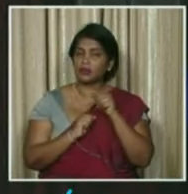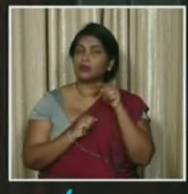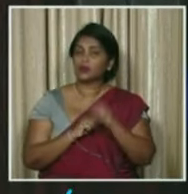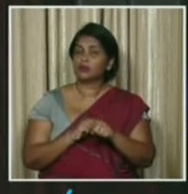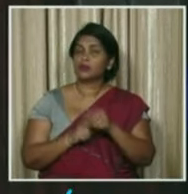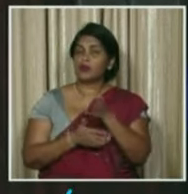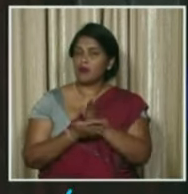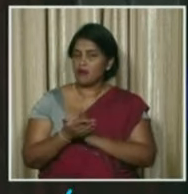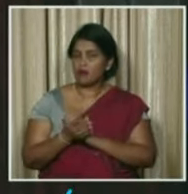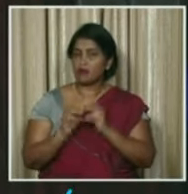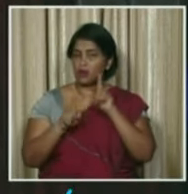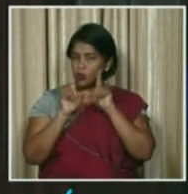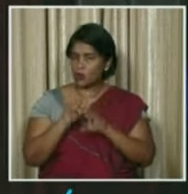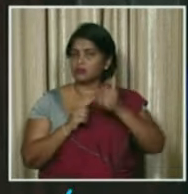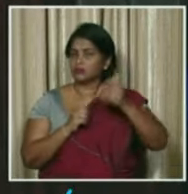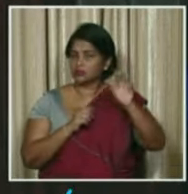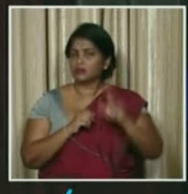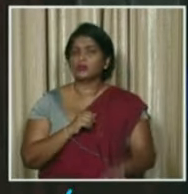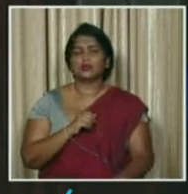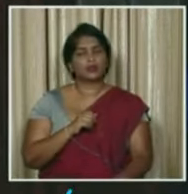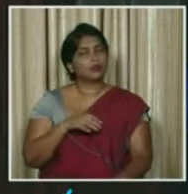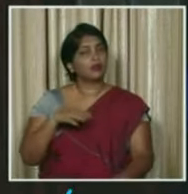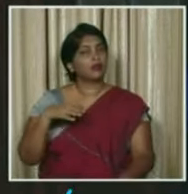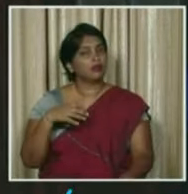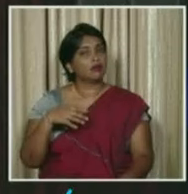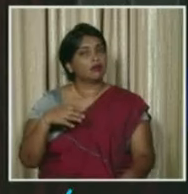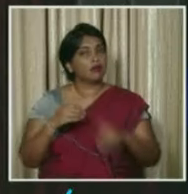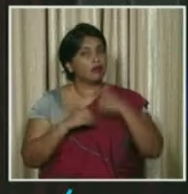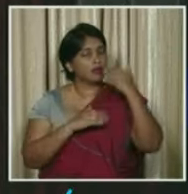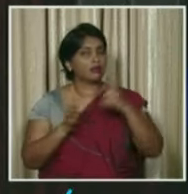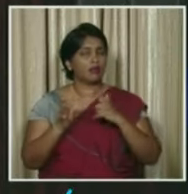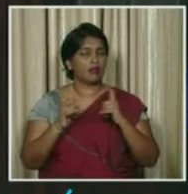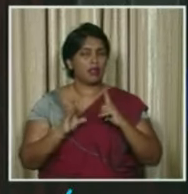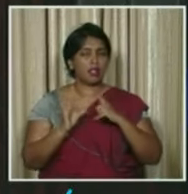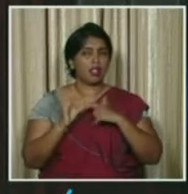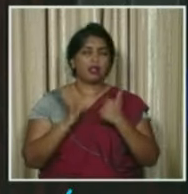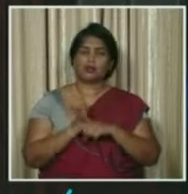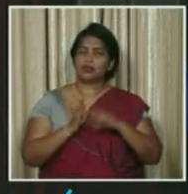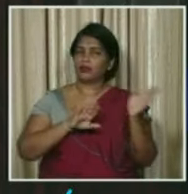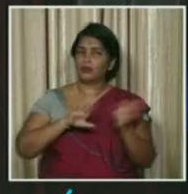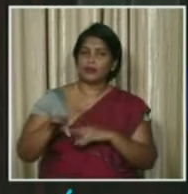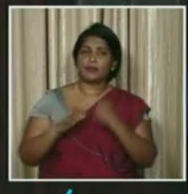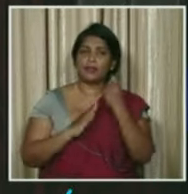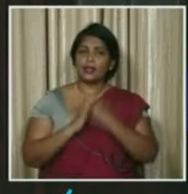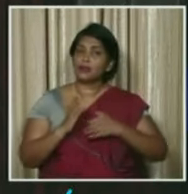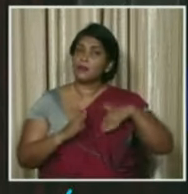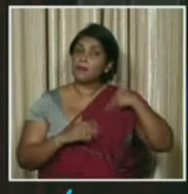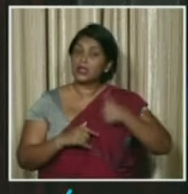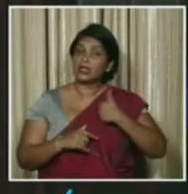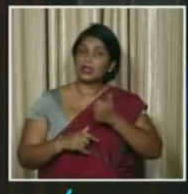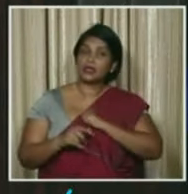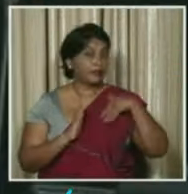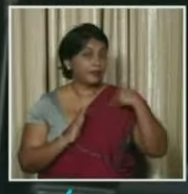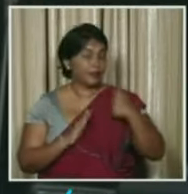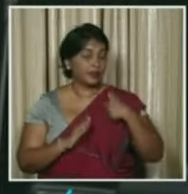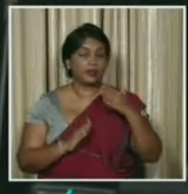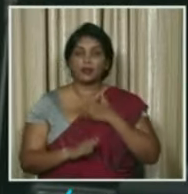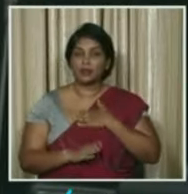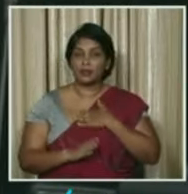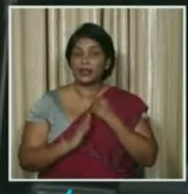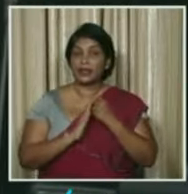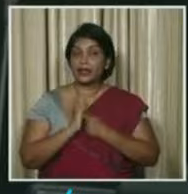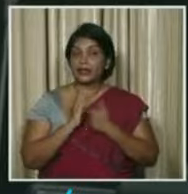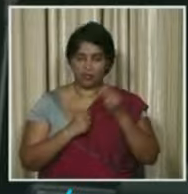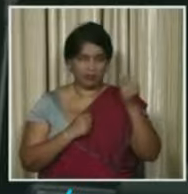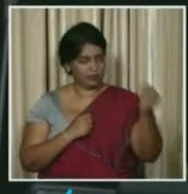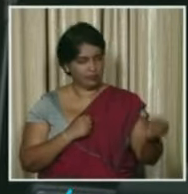කොටස මෙහෙම ඉඩ දුන්නොත් ඉස්සරහට යන්න අනාගතයේදී පනත පැත්තකින් තියලා නීතිපතිතුමා කැමති වුණා ටිකක් මේකට ආපහු එන්න පුළුවන්. නීතියක්